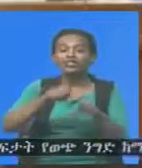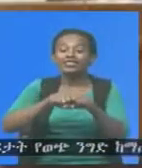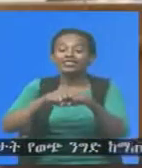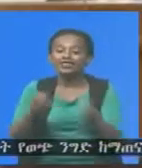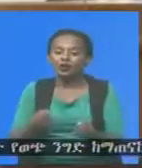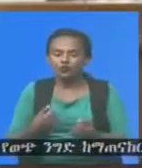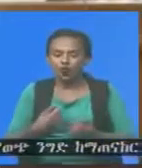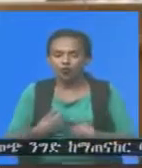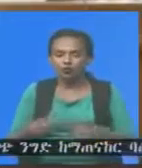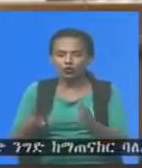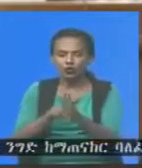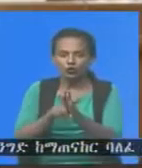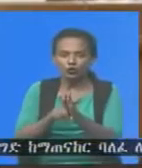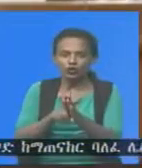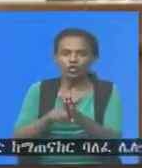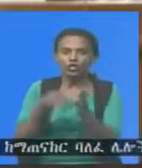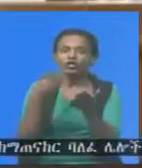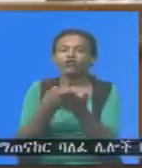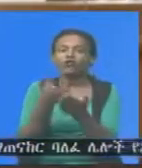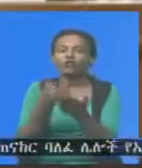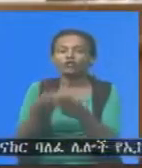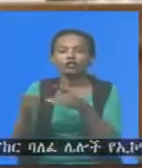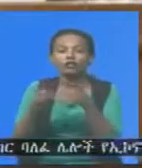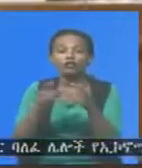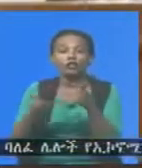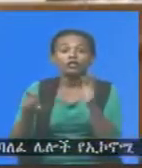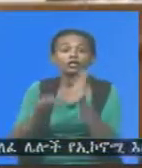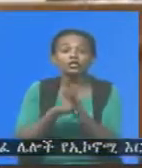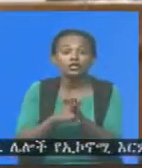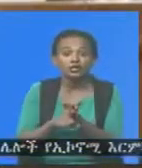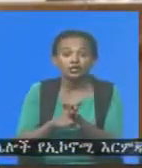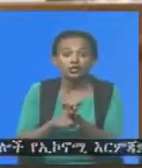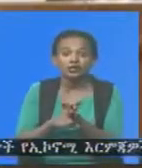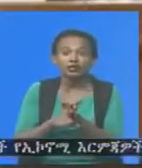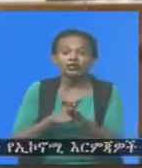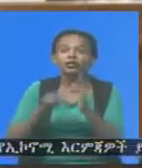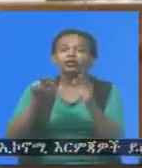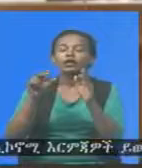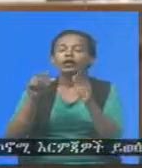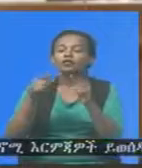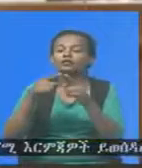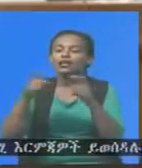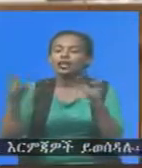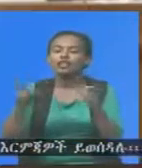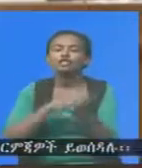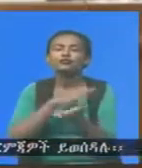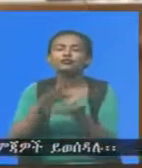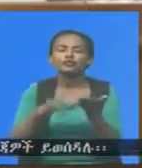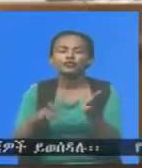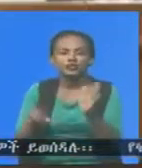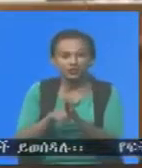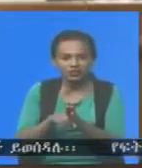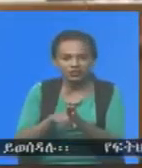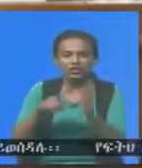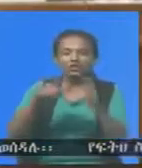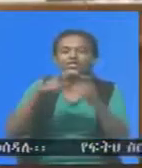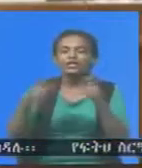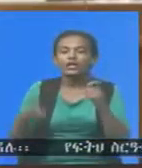ህጎች የፋይናንስ አስተዳደር ህግ፣ የጸረ ሽብር ህግ፣ የጸረ ሙስና